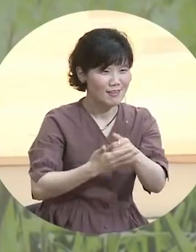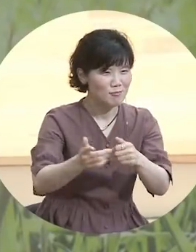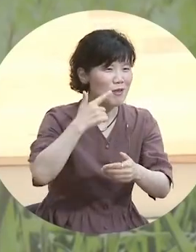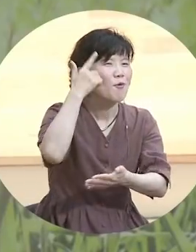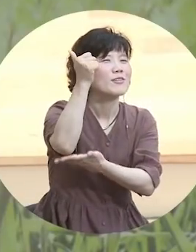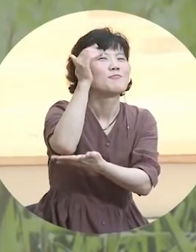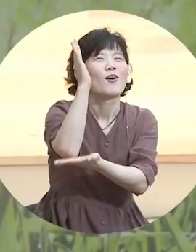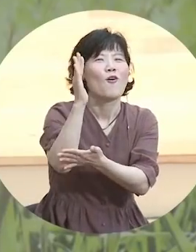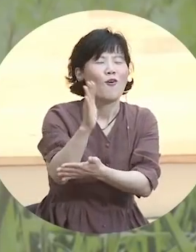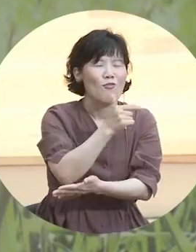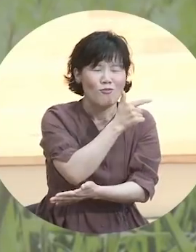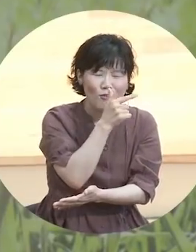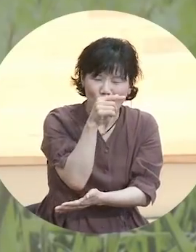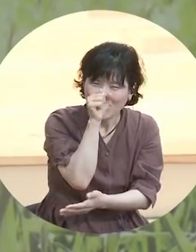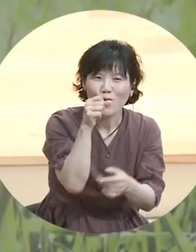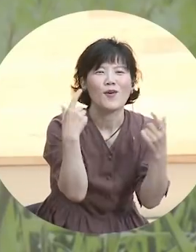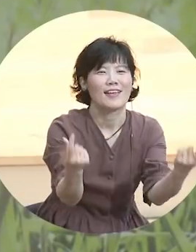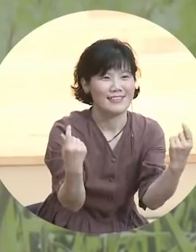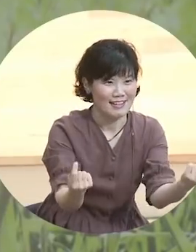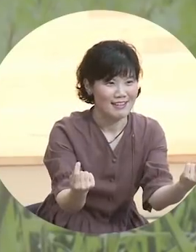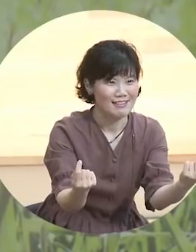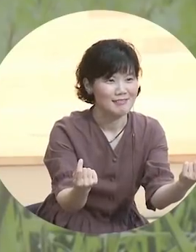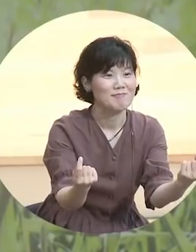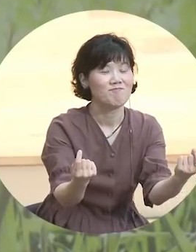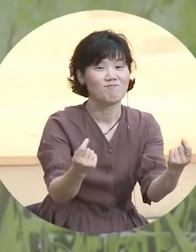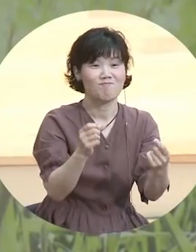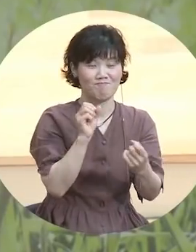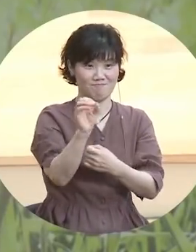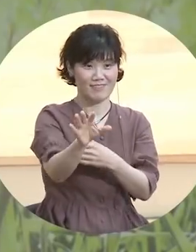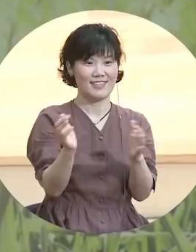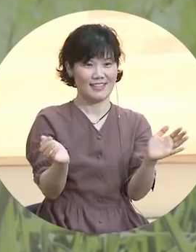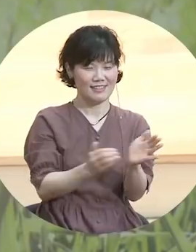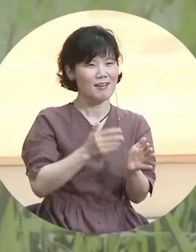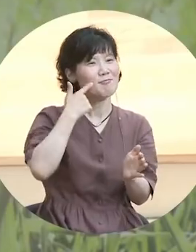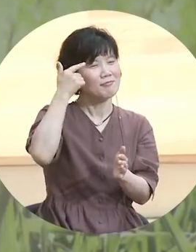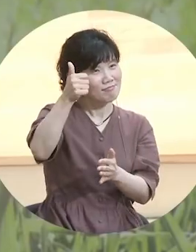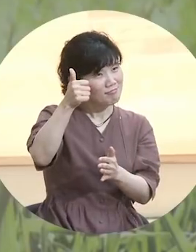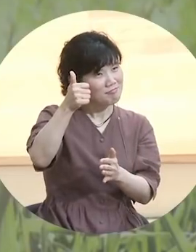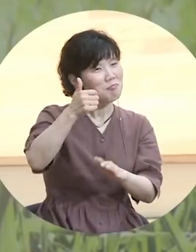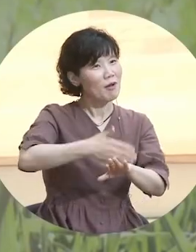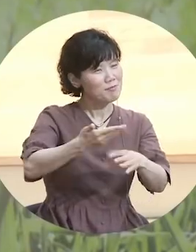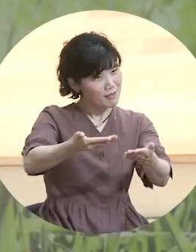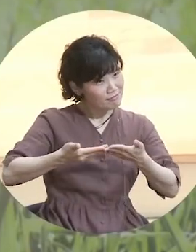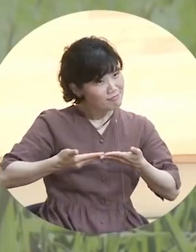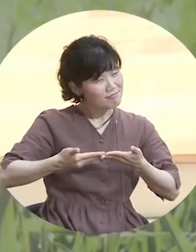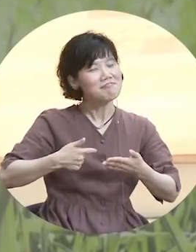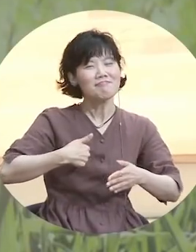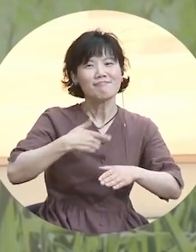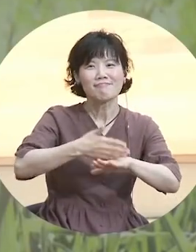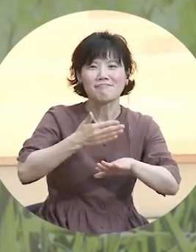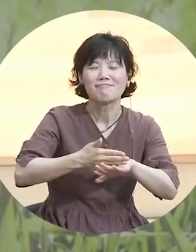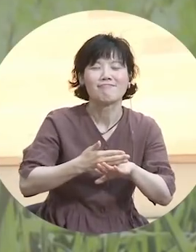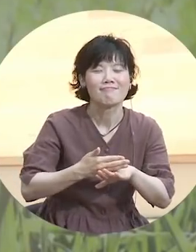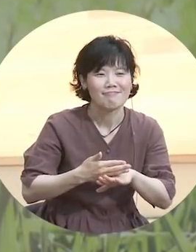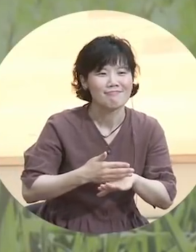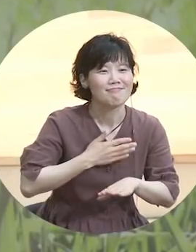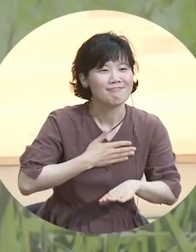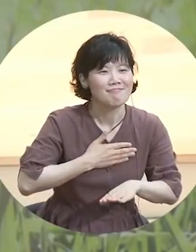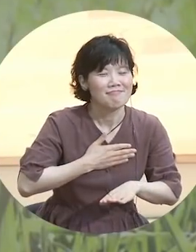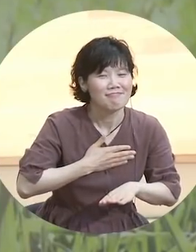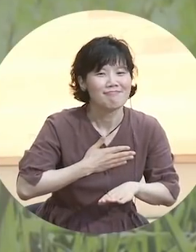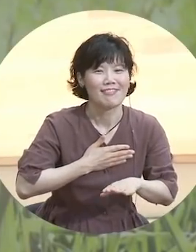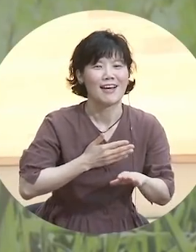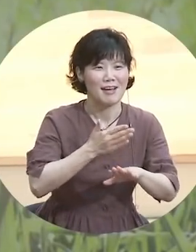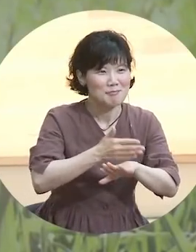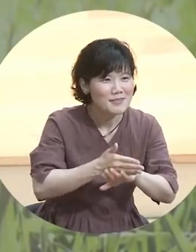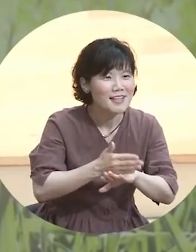목사님 설교가 정말 참 좋았던 것 같습니다. 뭐 그렇게 얘기하니까 목사야 뭐 감사하다고 그러면 감사합니다. 그 인사를 받죠. 참 감사하는